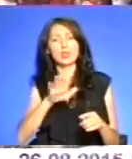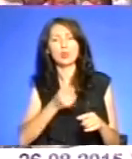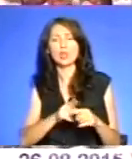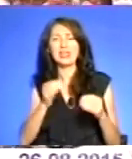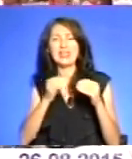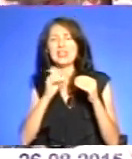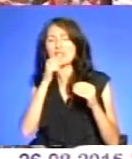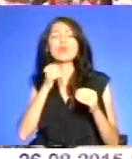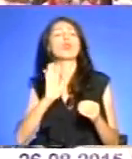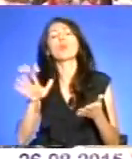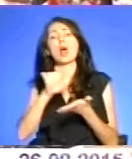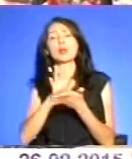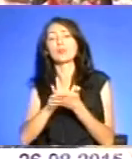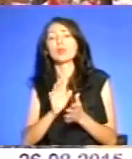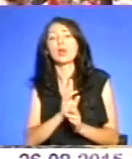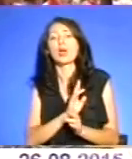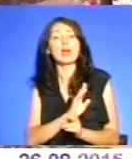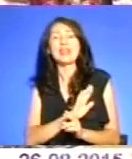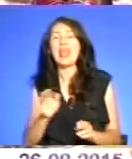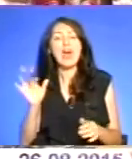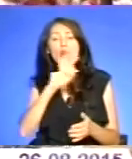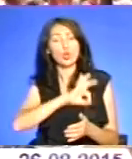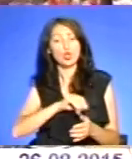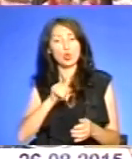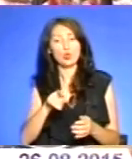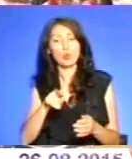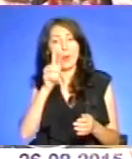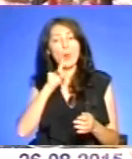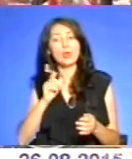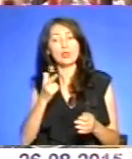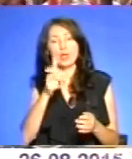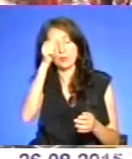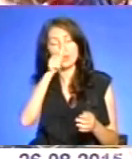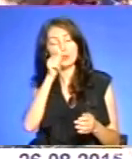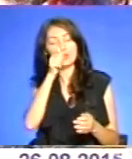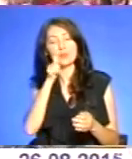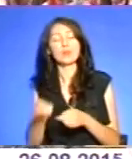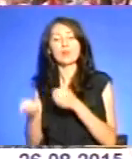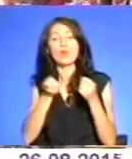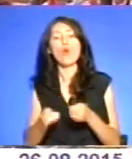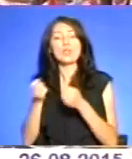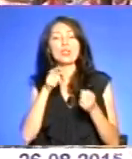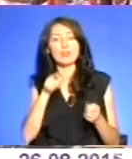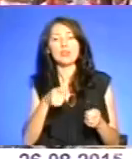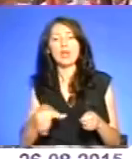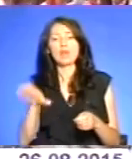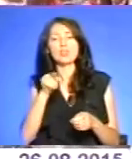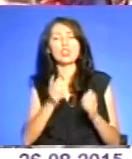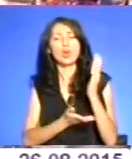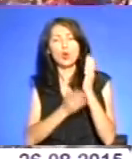захаращена, ніким не використовувалася. Тут поки 3 місяці вивозили звідси всі ті рослини, всі